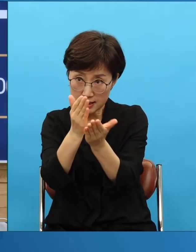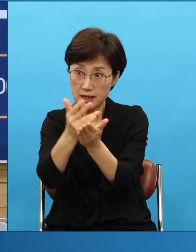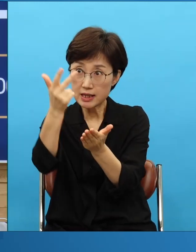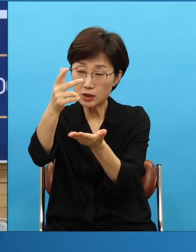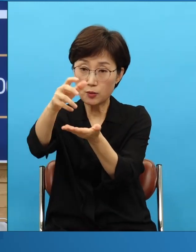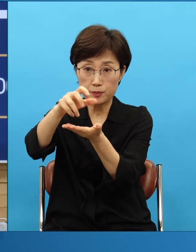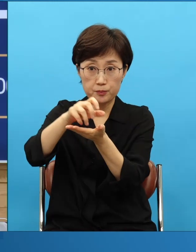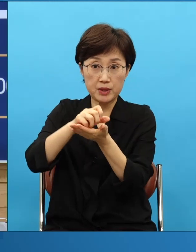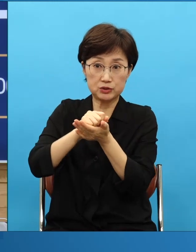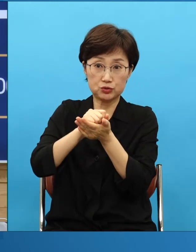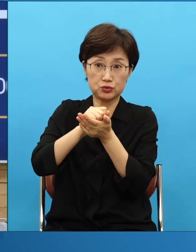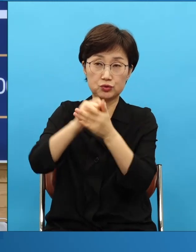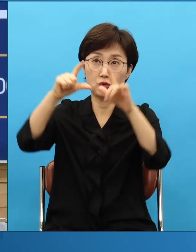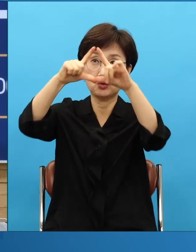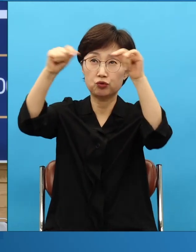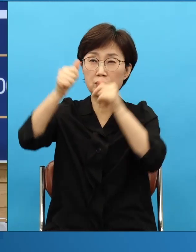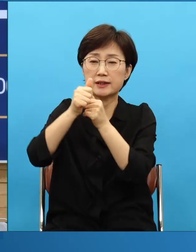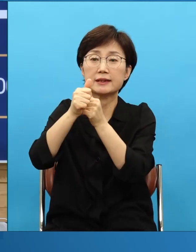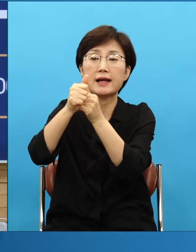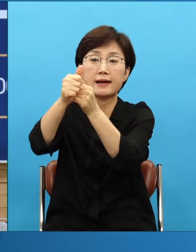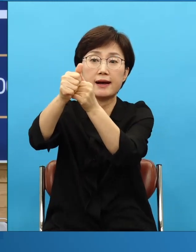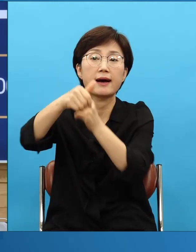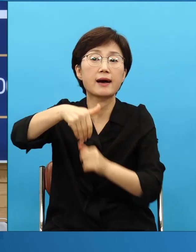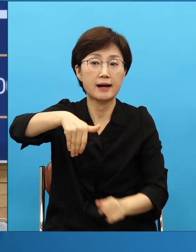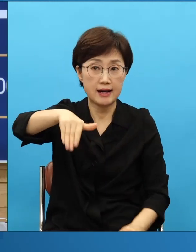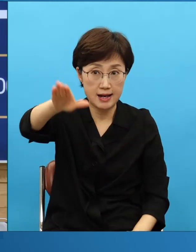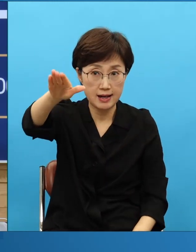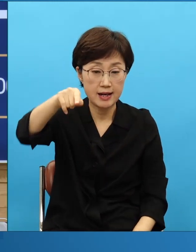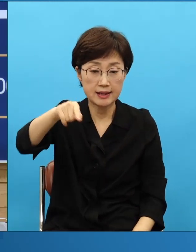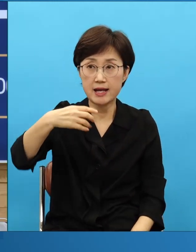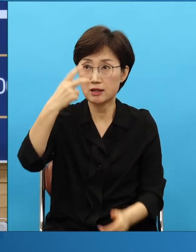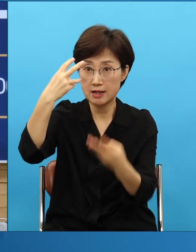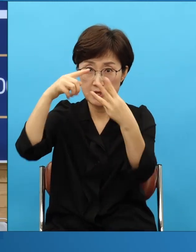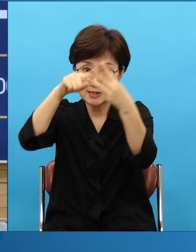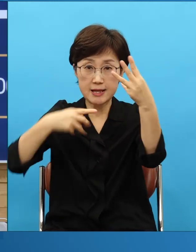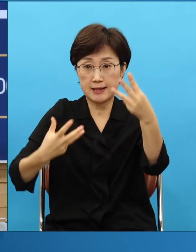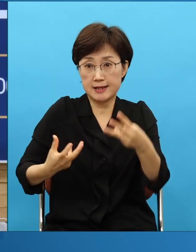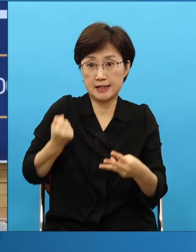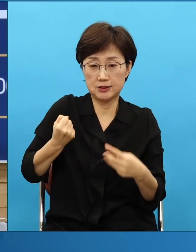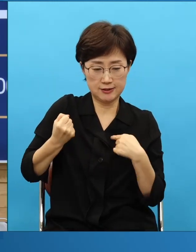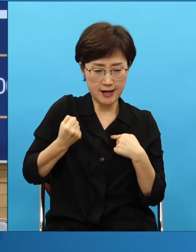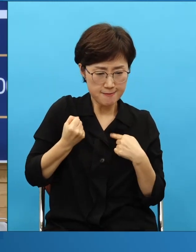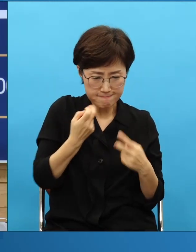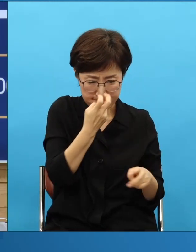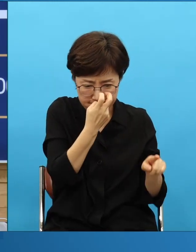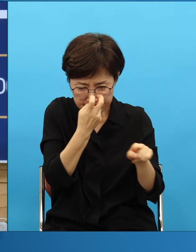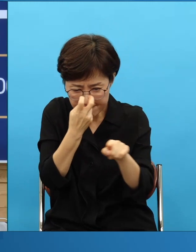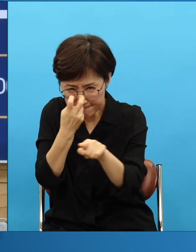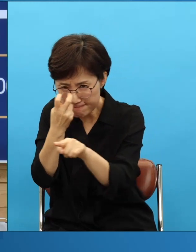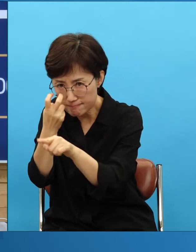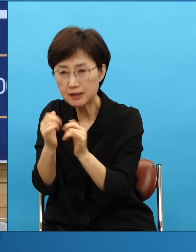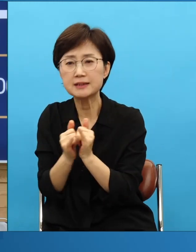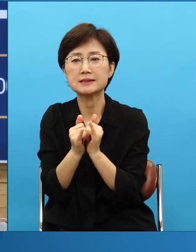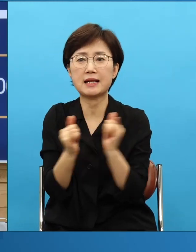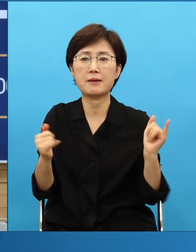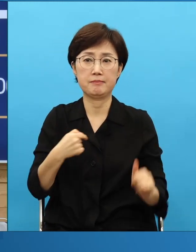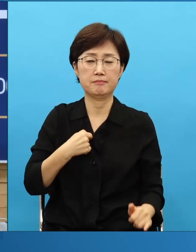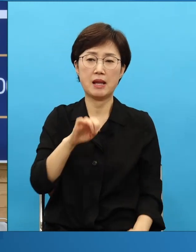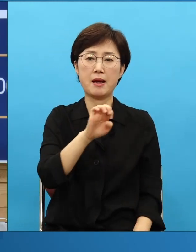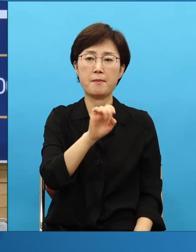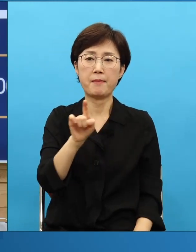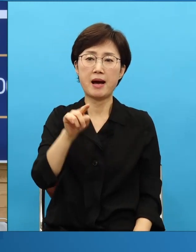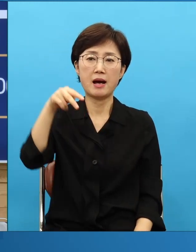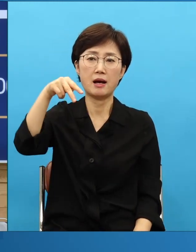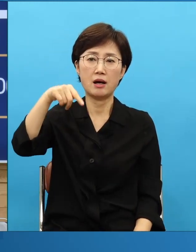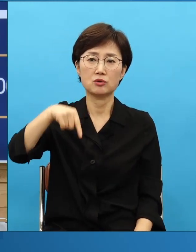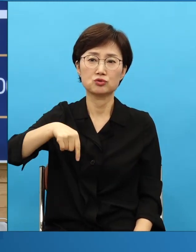and protect the partisans of God, and to take that journey and the guideposts to do this 여러분 work. 그 언약을 붙잡고 한 해를 마무리하고 새로